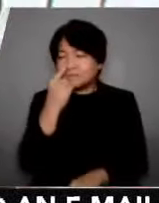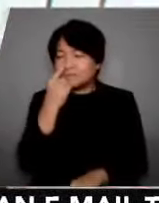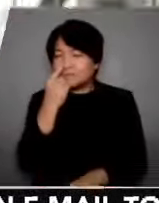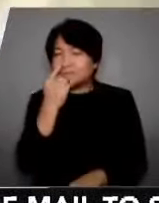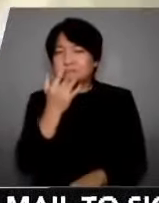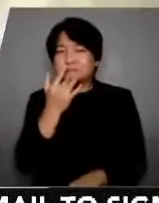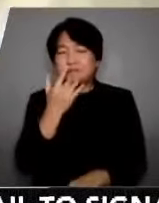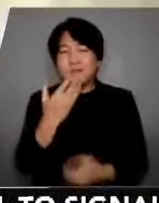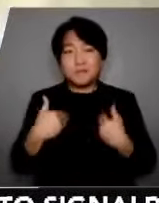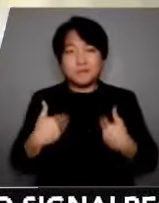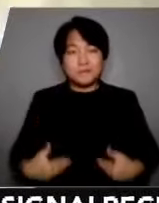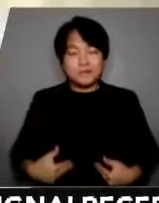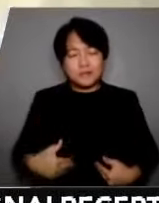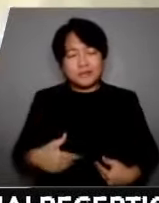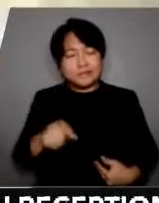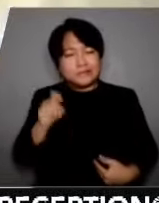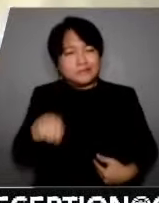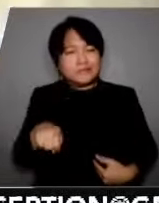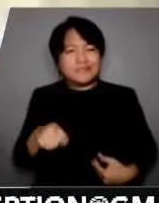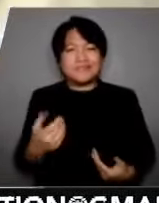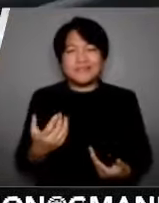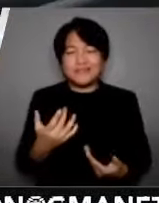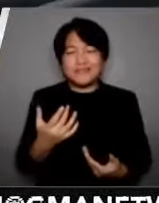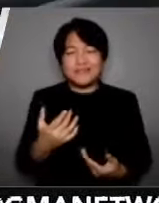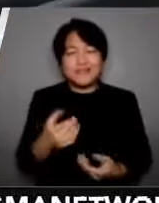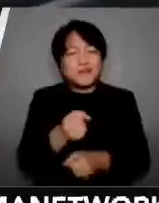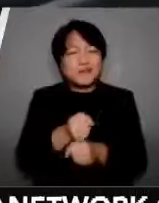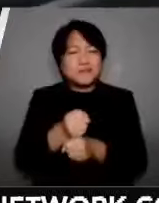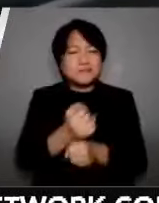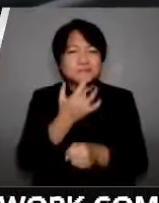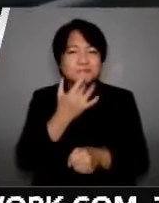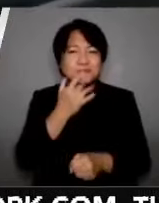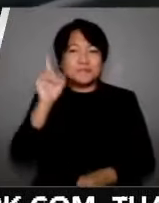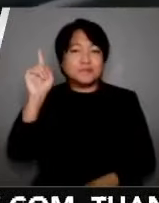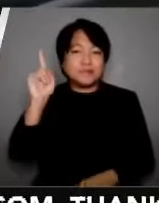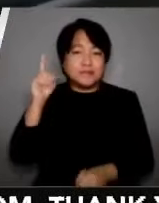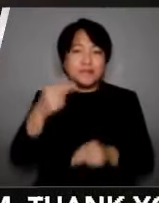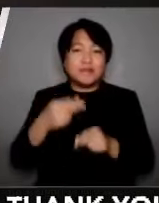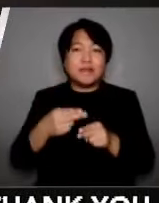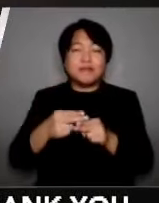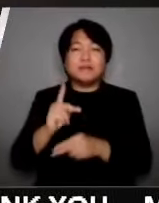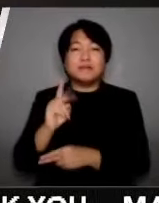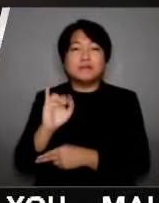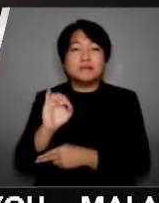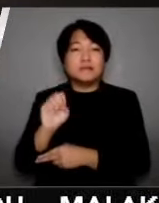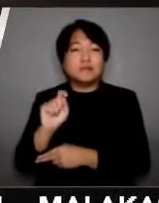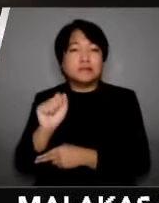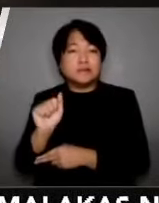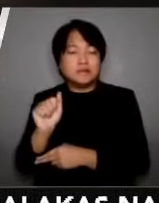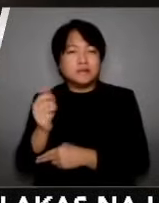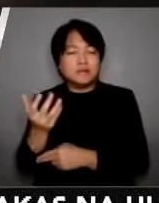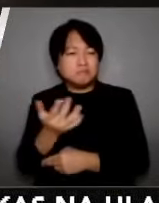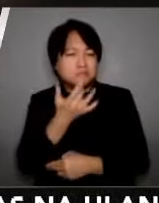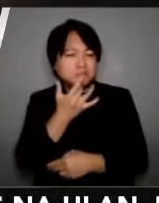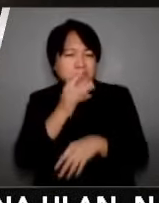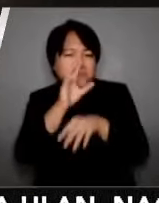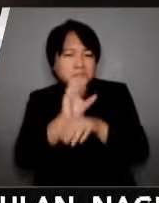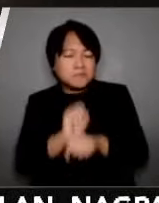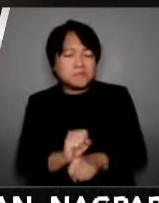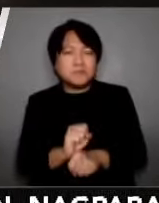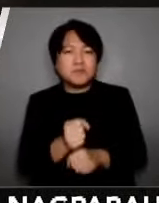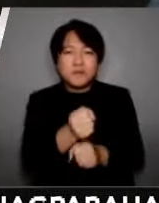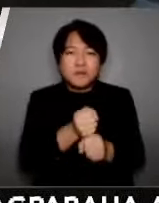life. Ang coffee enthusiast na si Krista, maaga raw nahilig sa kape. Hanggang sa magkaroon ang mga kaibigan